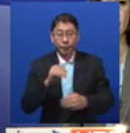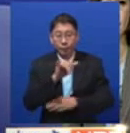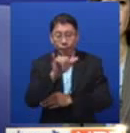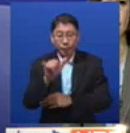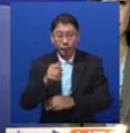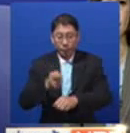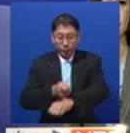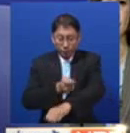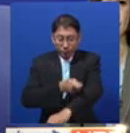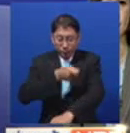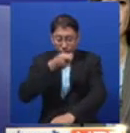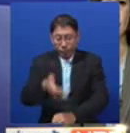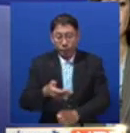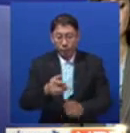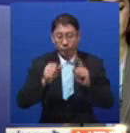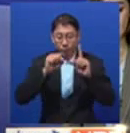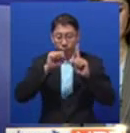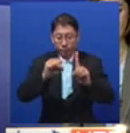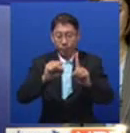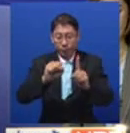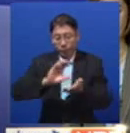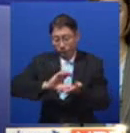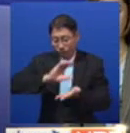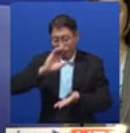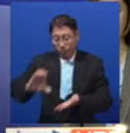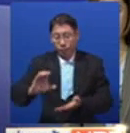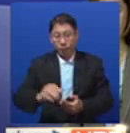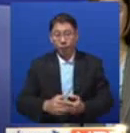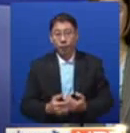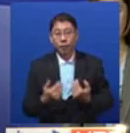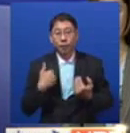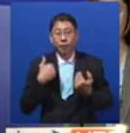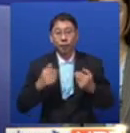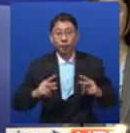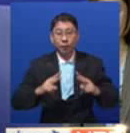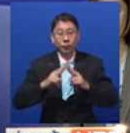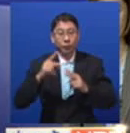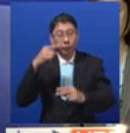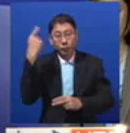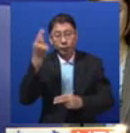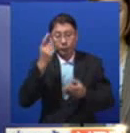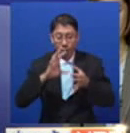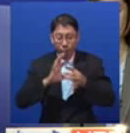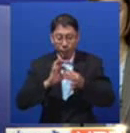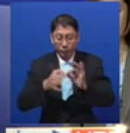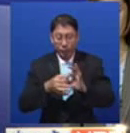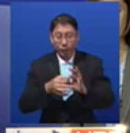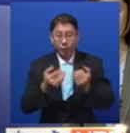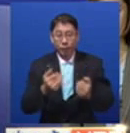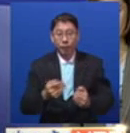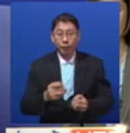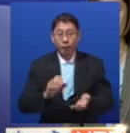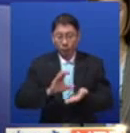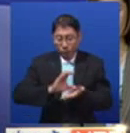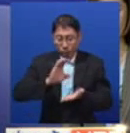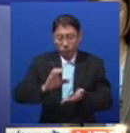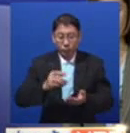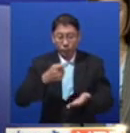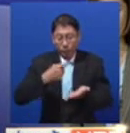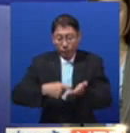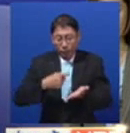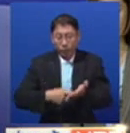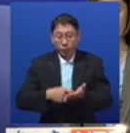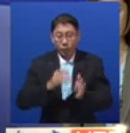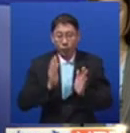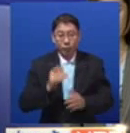าตอบแทนจำนวน 100,000 บาทสำหรับกระทรวงการท่องเที่ยวและกีฬาจากกองทุนประกันภัยนักท่องเที่